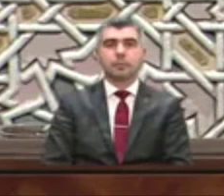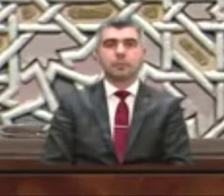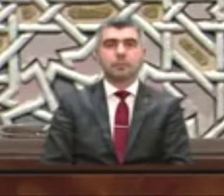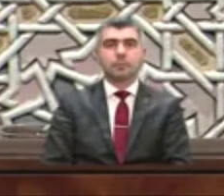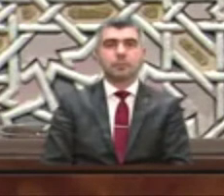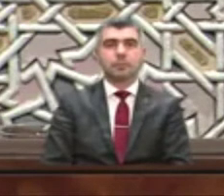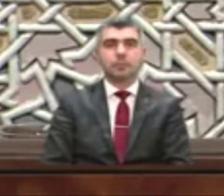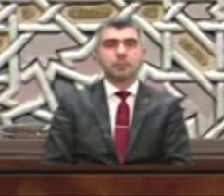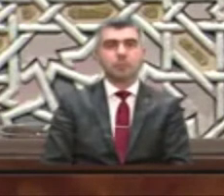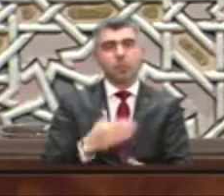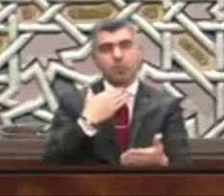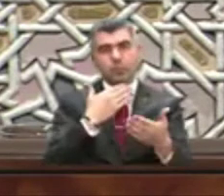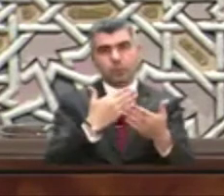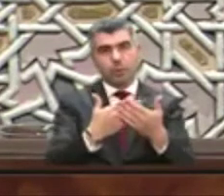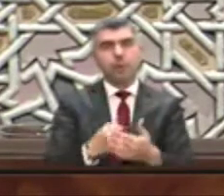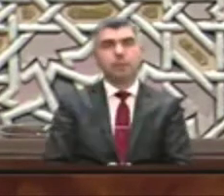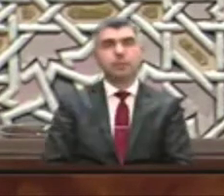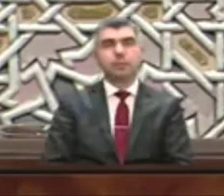شكرا سيد النائب.